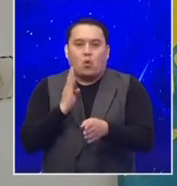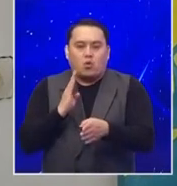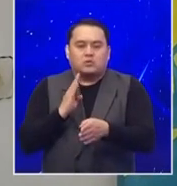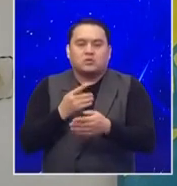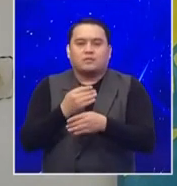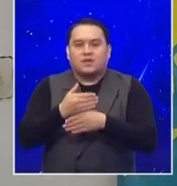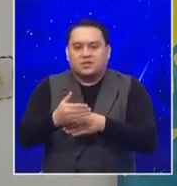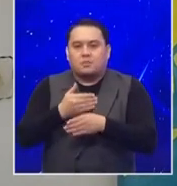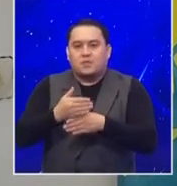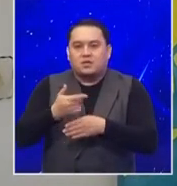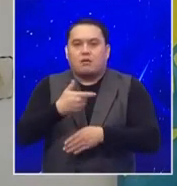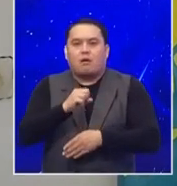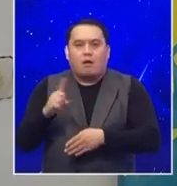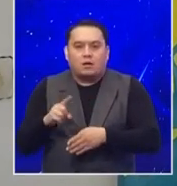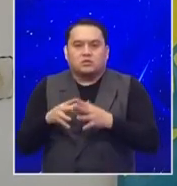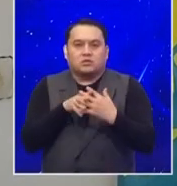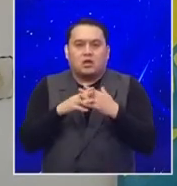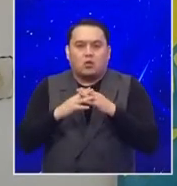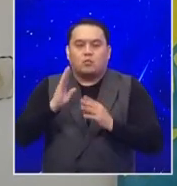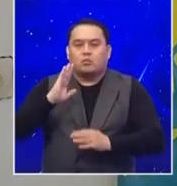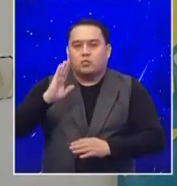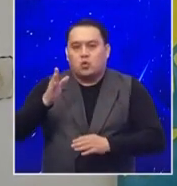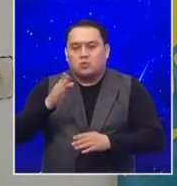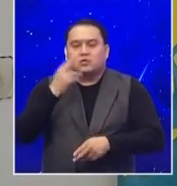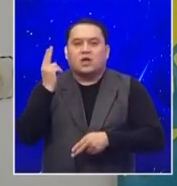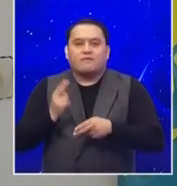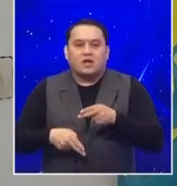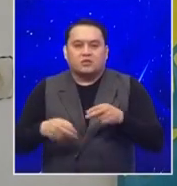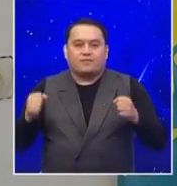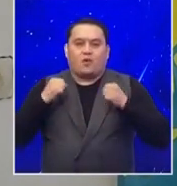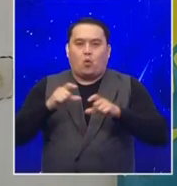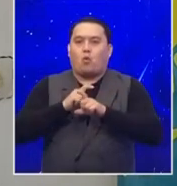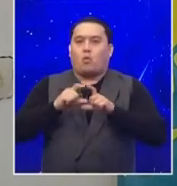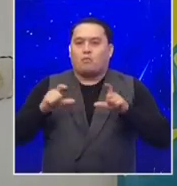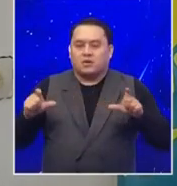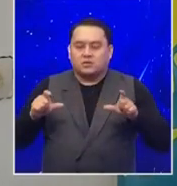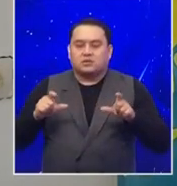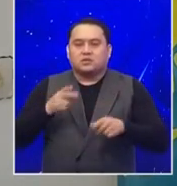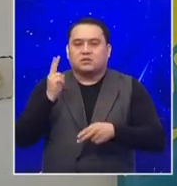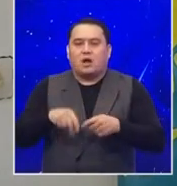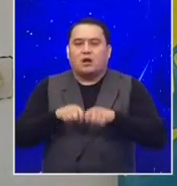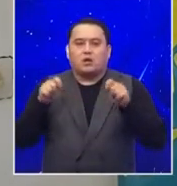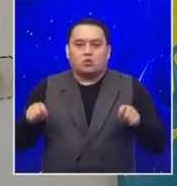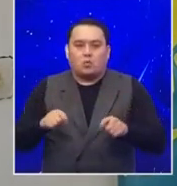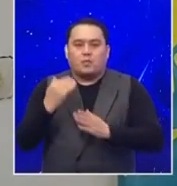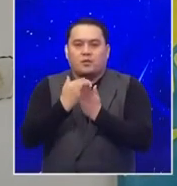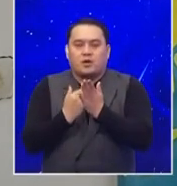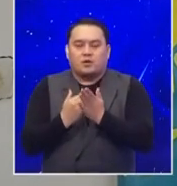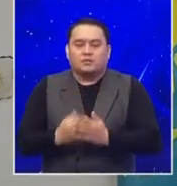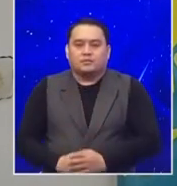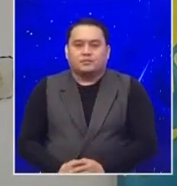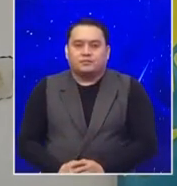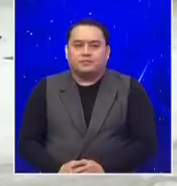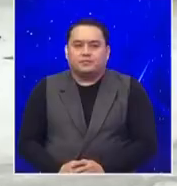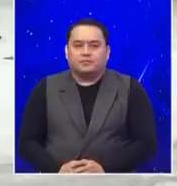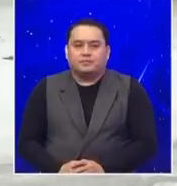Агдала. В этом году газифицируем и село Бояулы. На стадии завершения физкультурно-оздоровительный комплекс, строящийся по программе «Аул